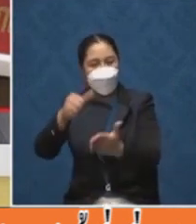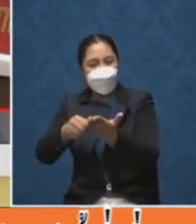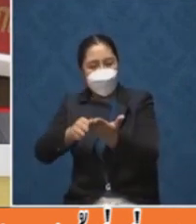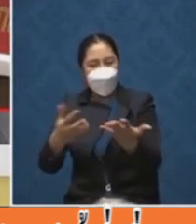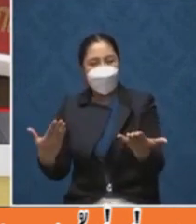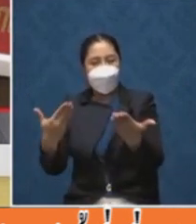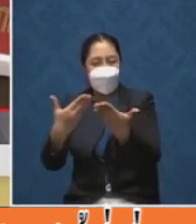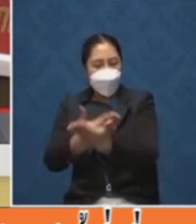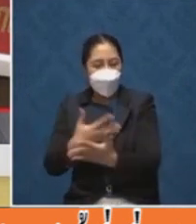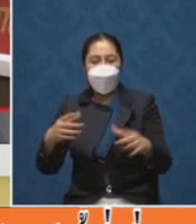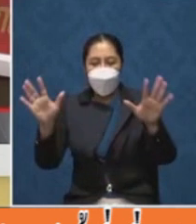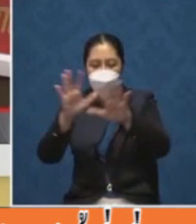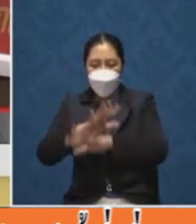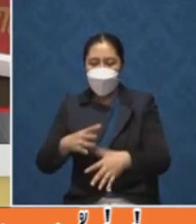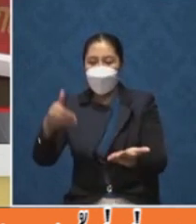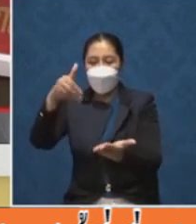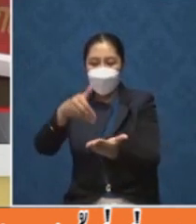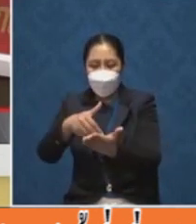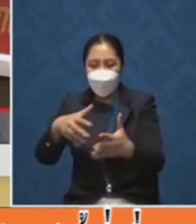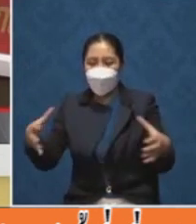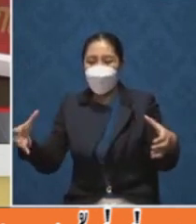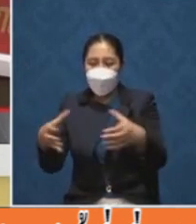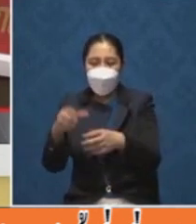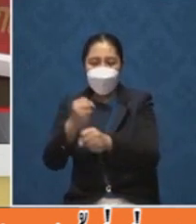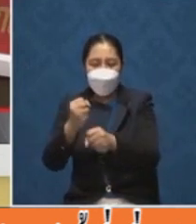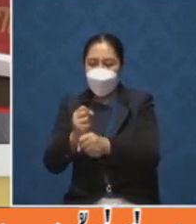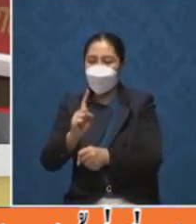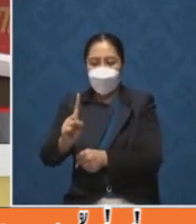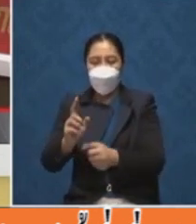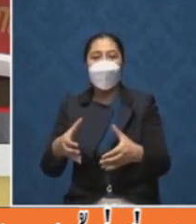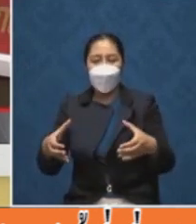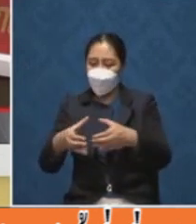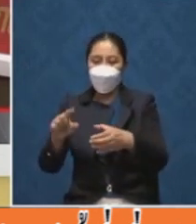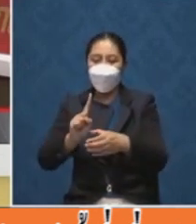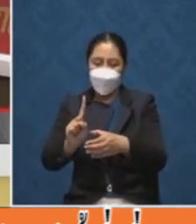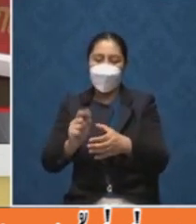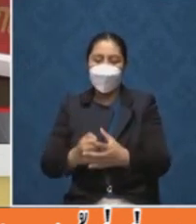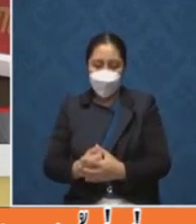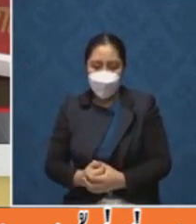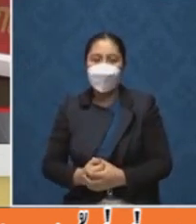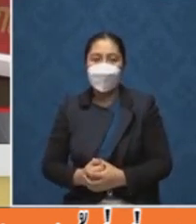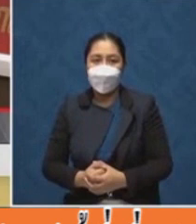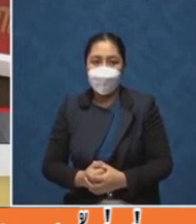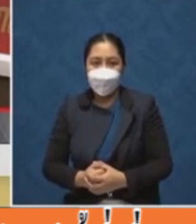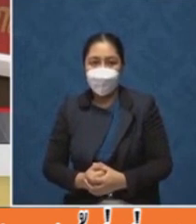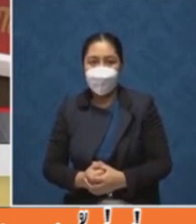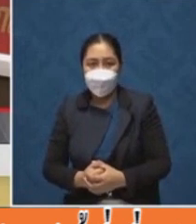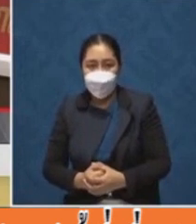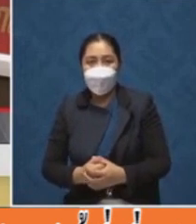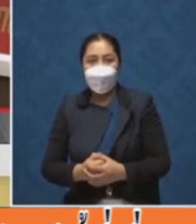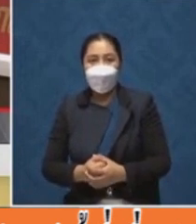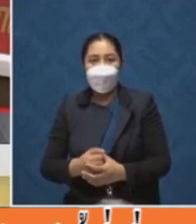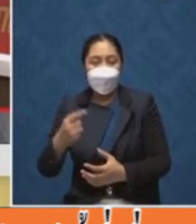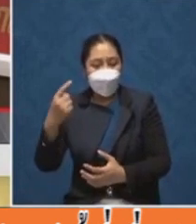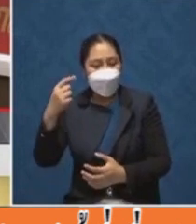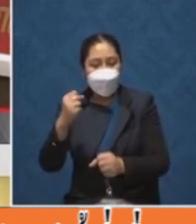ก็ยิ่งรวมศูนย์อำนาจมากขึ้นเรื่อยๆดังนั้นเนี่ยเพื่อให้ยืนยันนะคะเจตนารมณ์ว่าเราใส่ใจแล้วก็